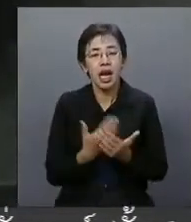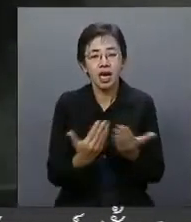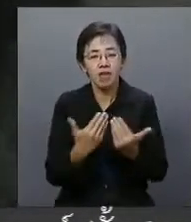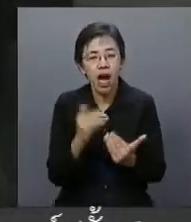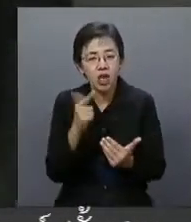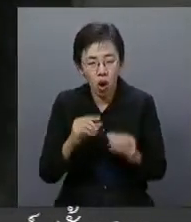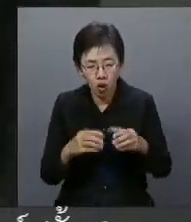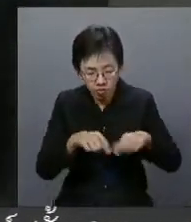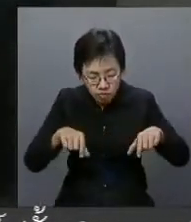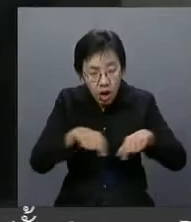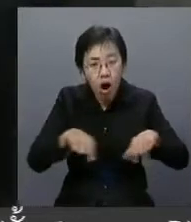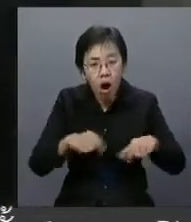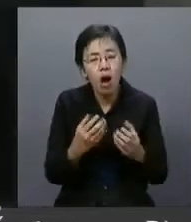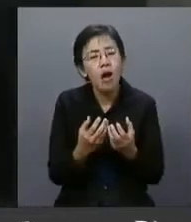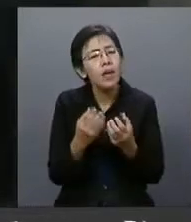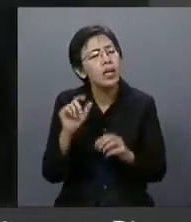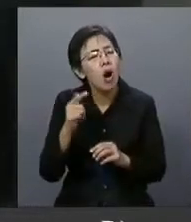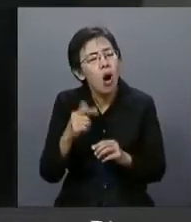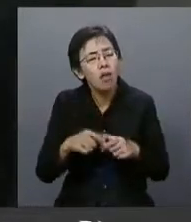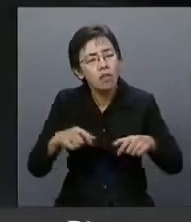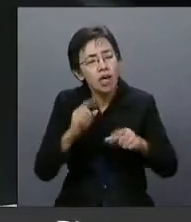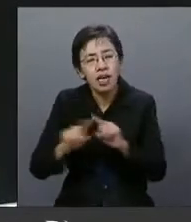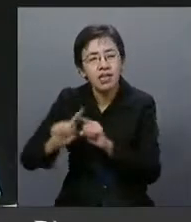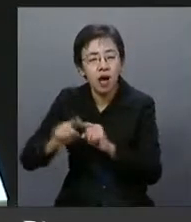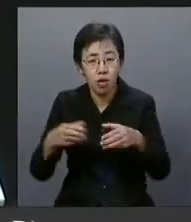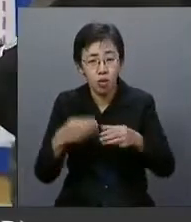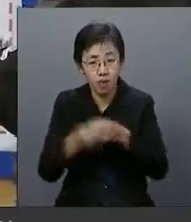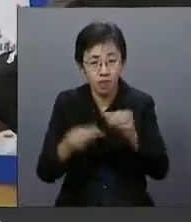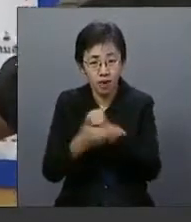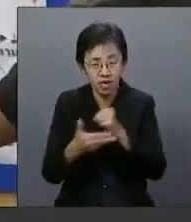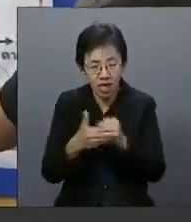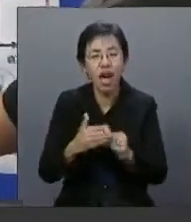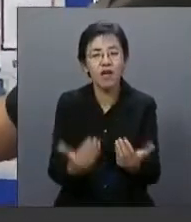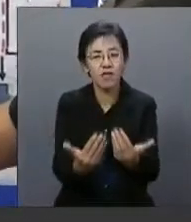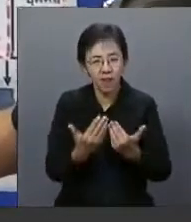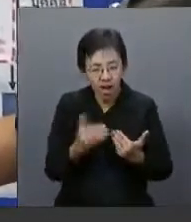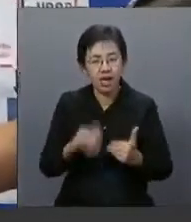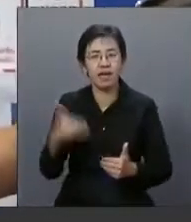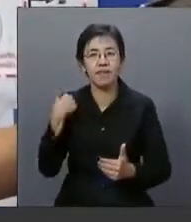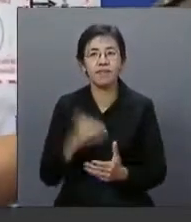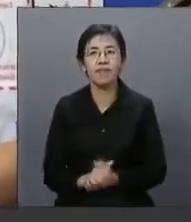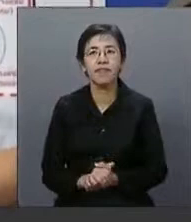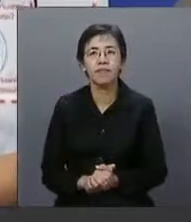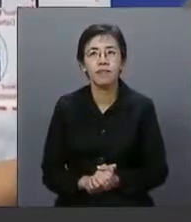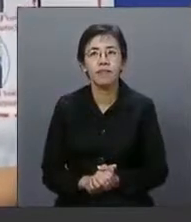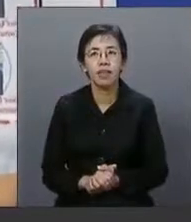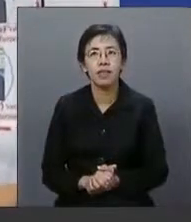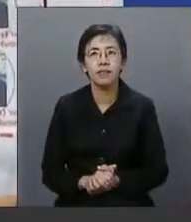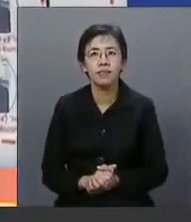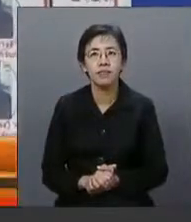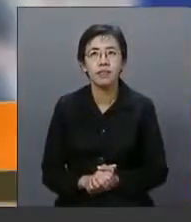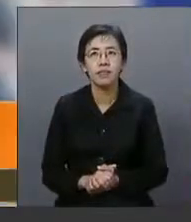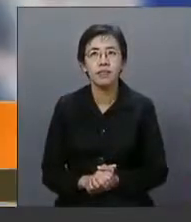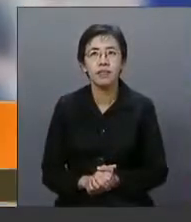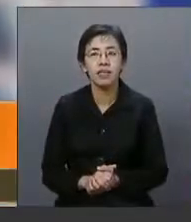แท่งของขบวนการค้ายาเสพติดด้วยค่ะ ยศวัฒน์หรือนายวีรชัยพักสิรินะครับหรือเฮียนนท์เ